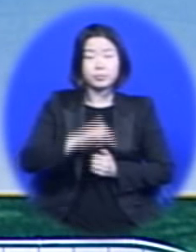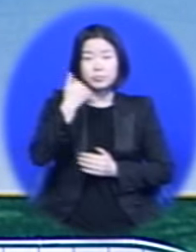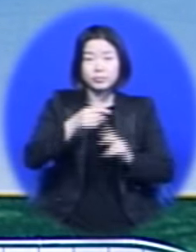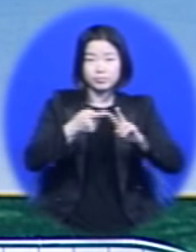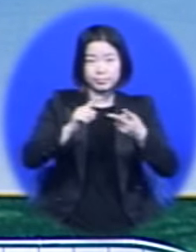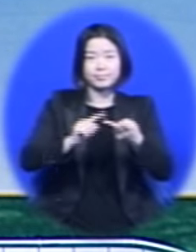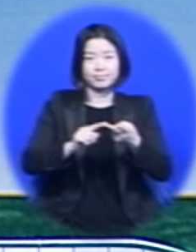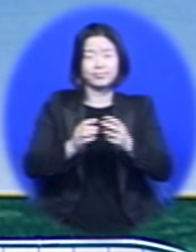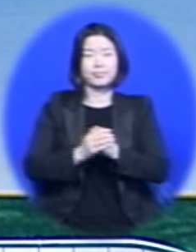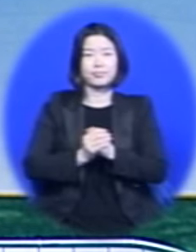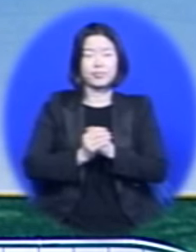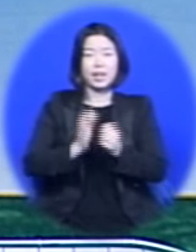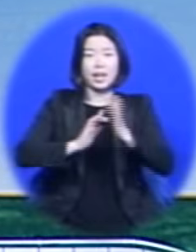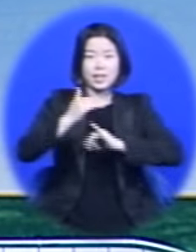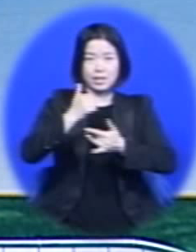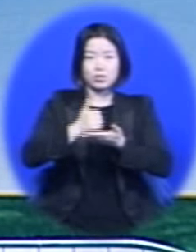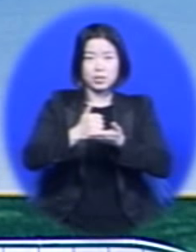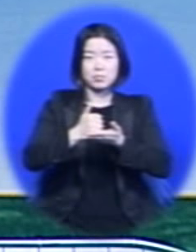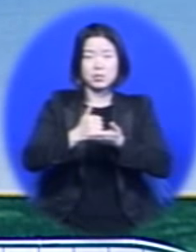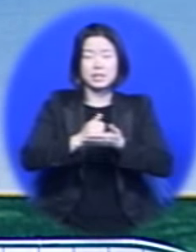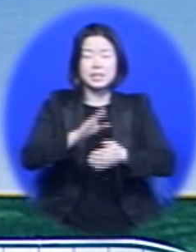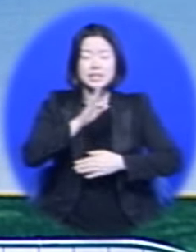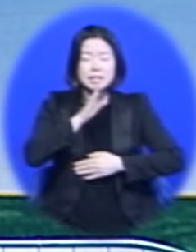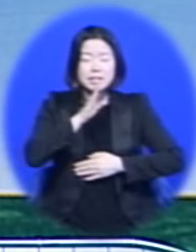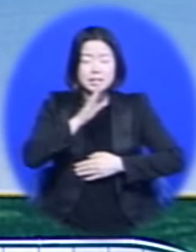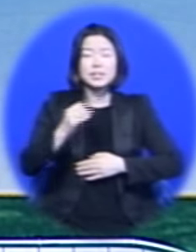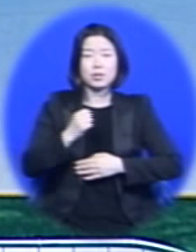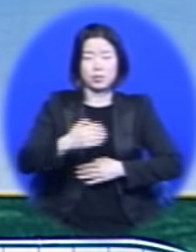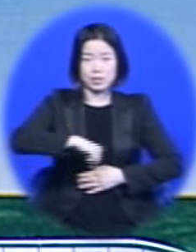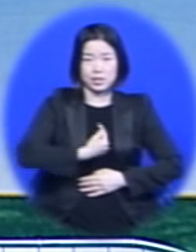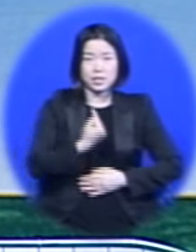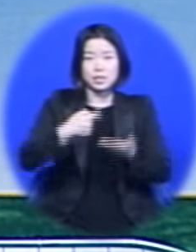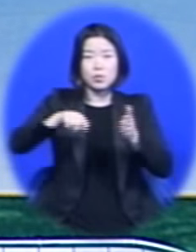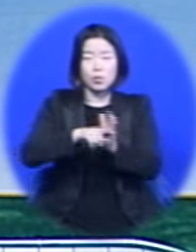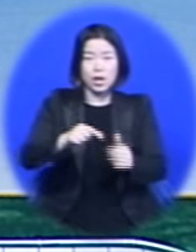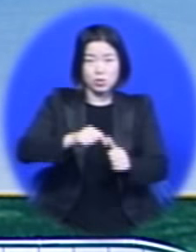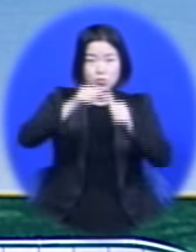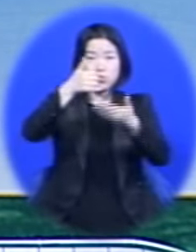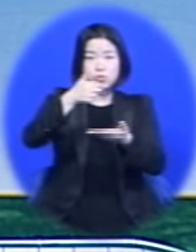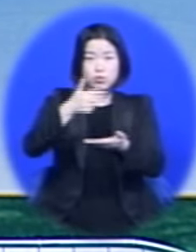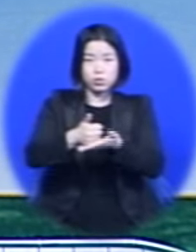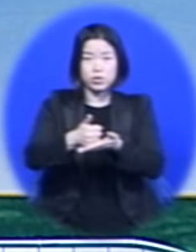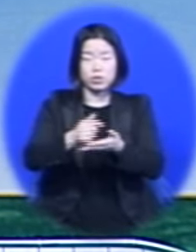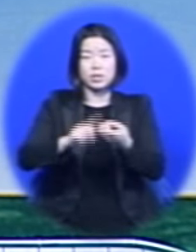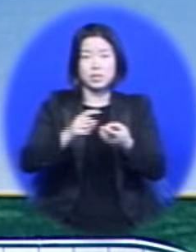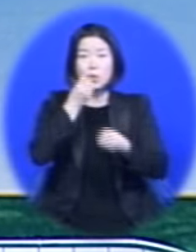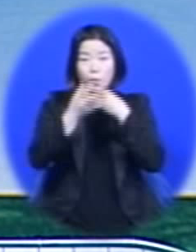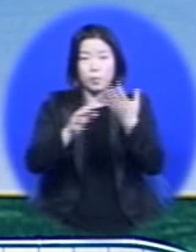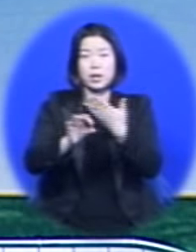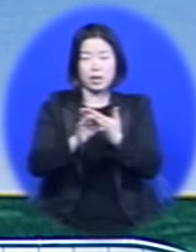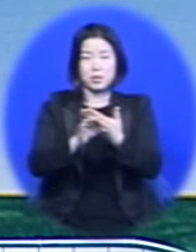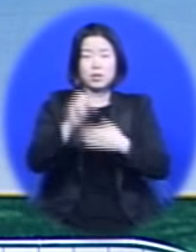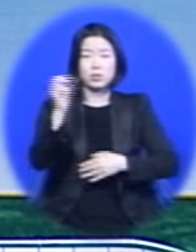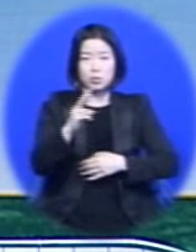누구든지 예수님을 진정으로 자신을 위한 구주이신 것을 고백하면, 그리고